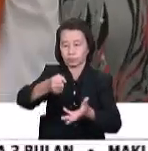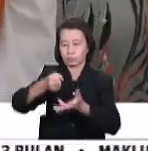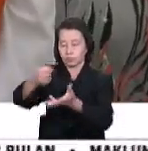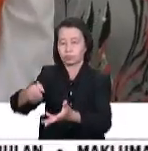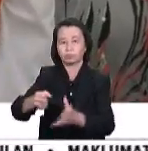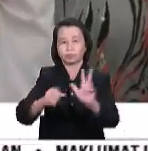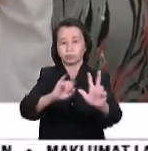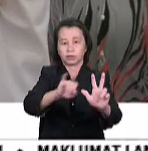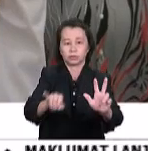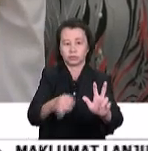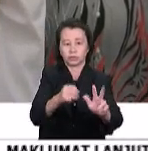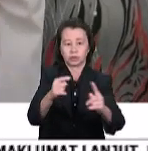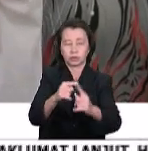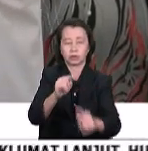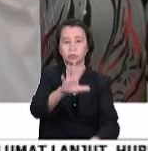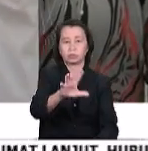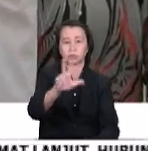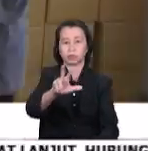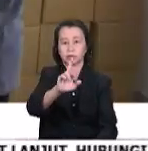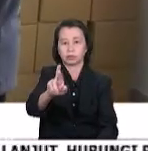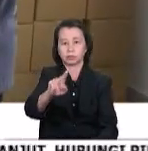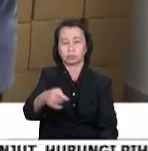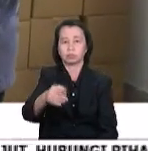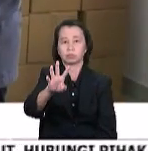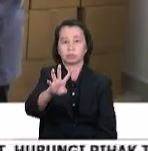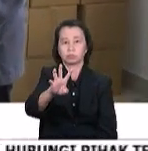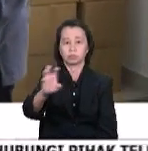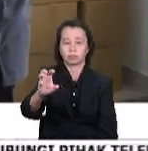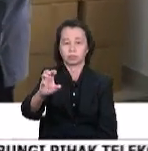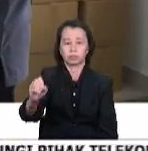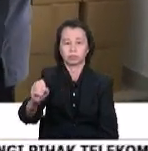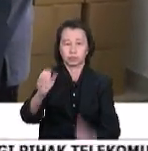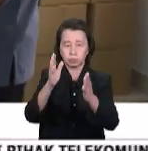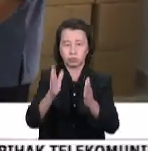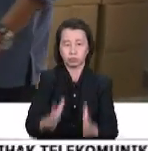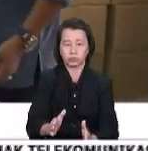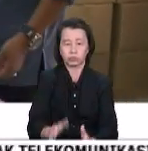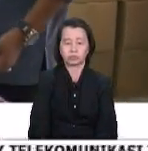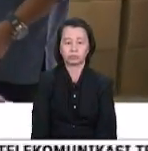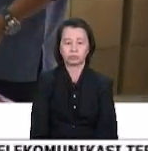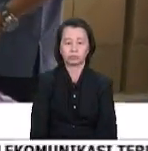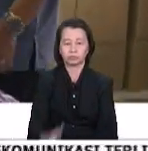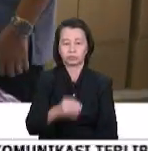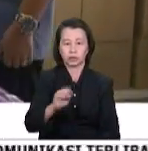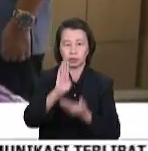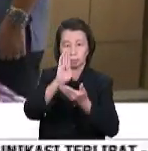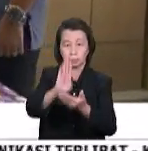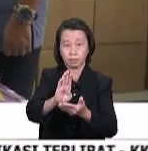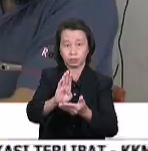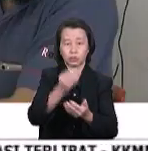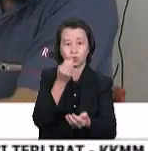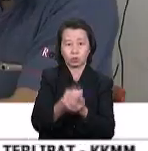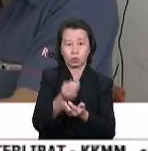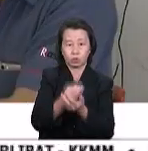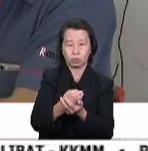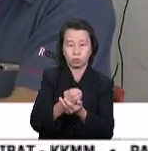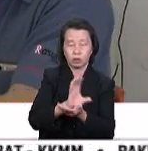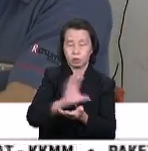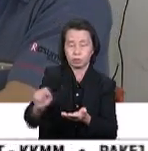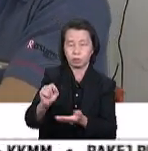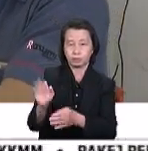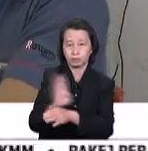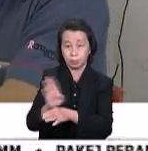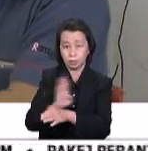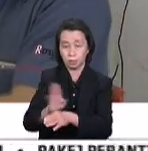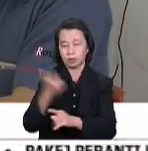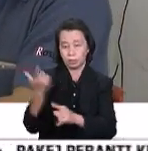sebanyak RM3 juta kepada 53,400 orang penerima bantuan yang layak. Manakala bantuan dalam bentuk wang tunai, dana